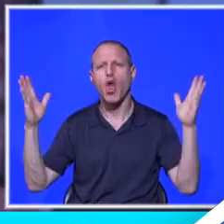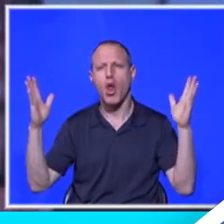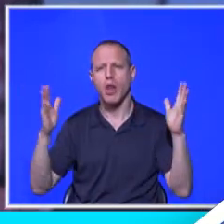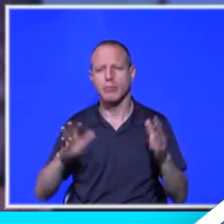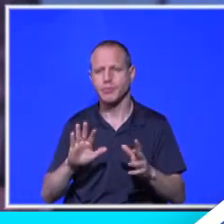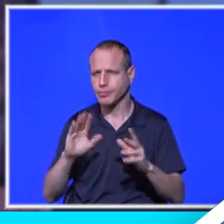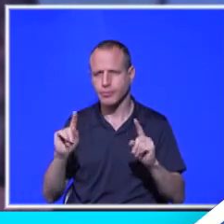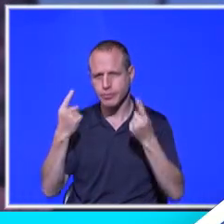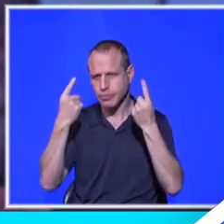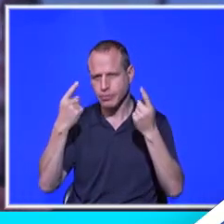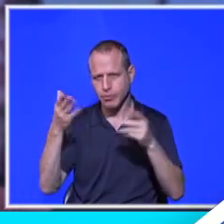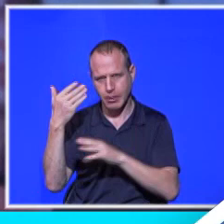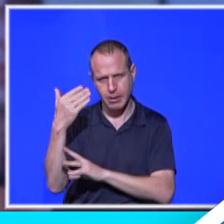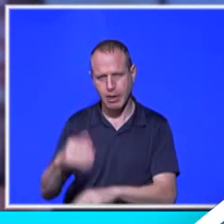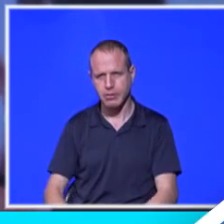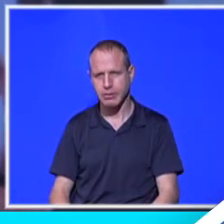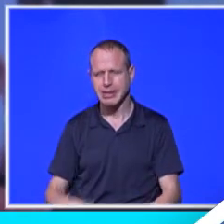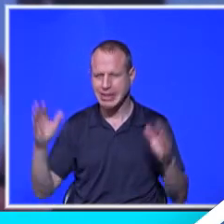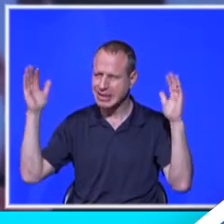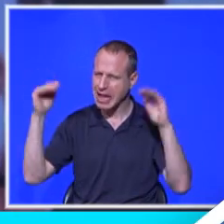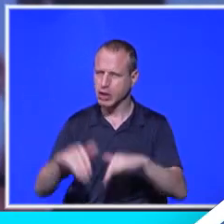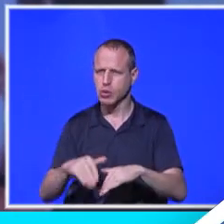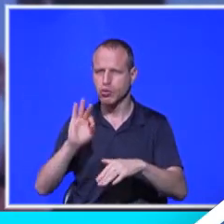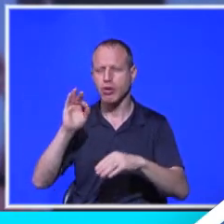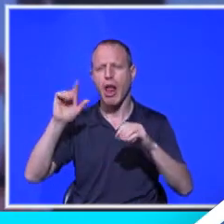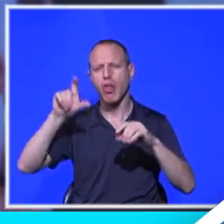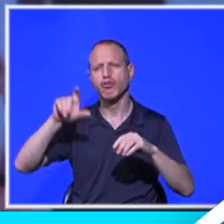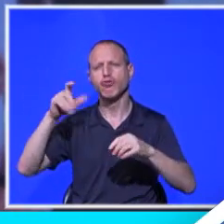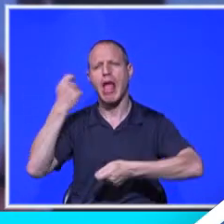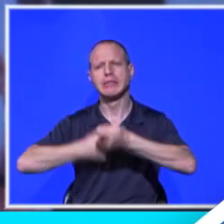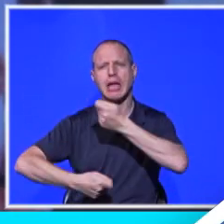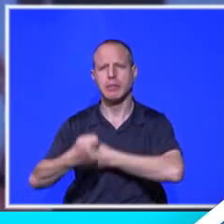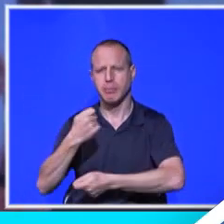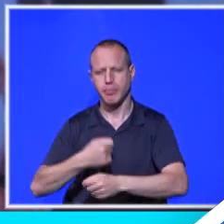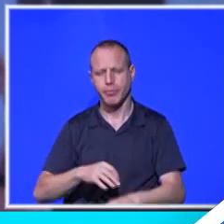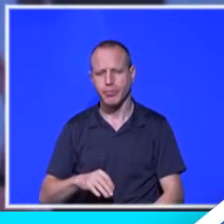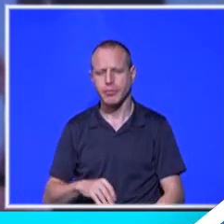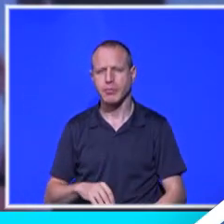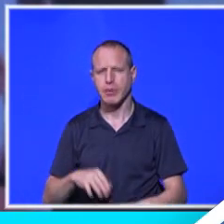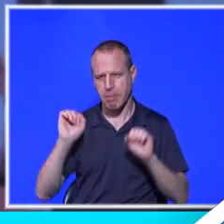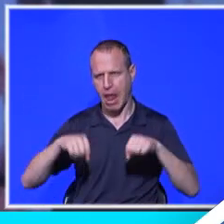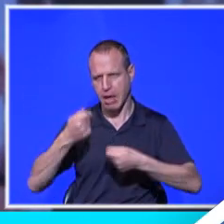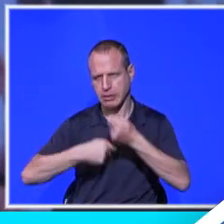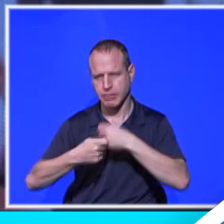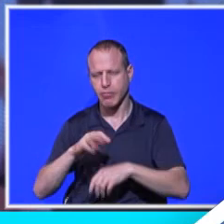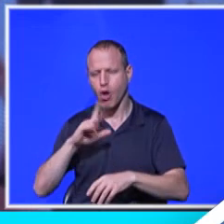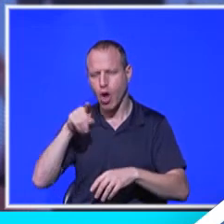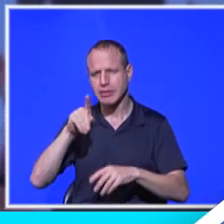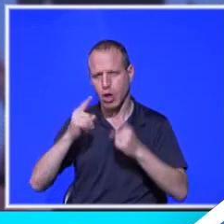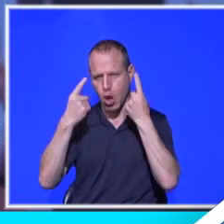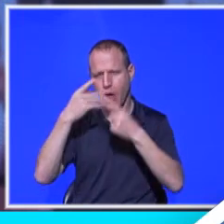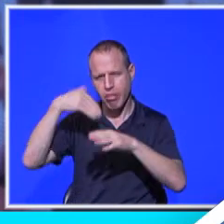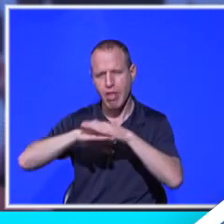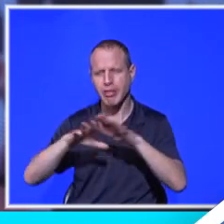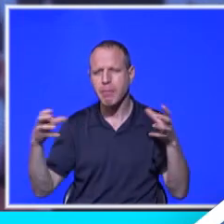מה שקורה במדינה, התרסקות של בעלי עסקים, כל זה קורה תחת מפלגת שלטון